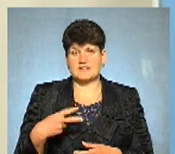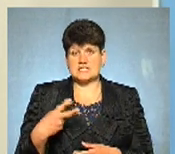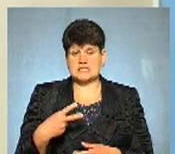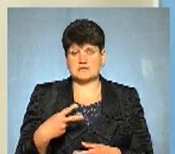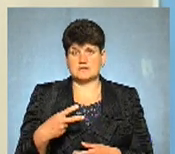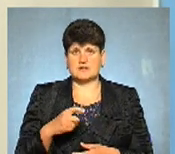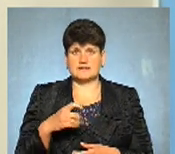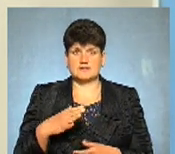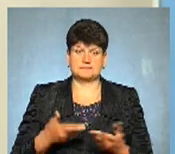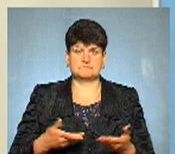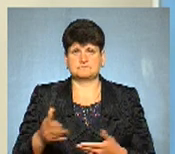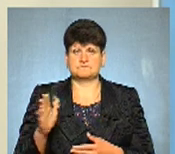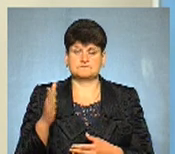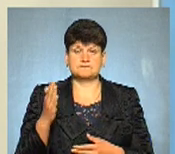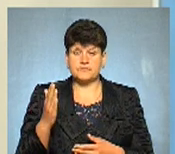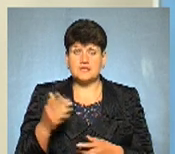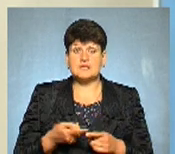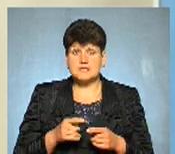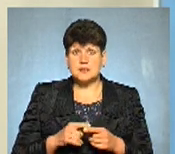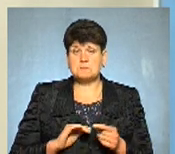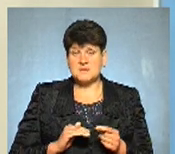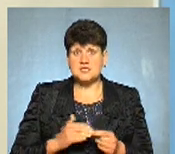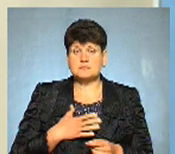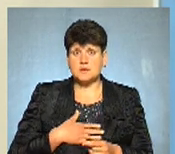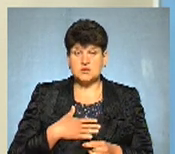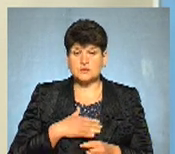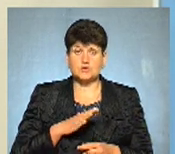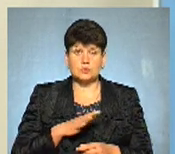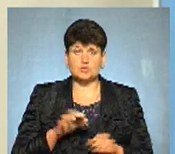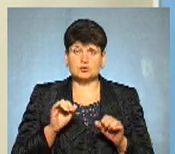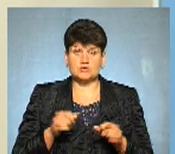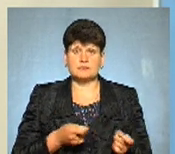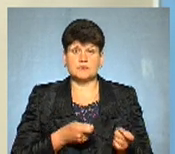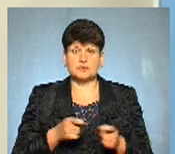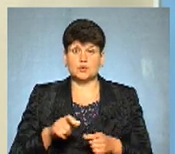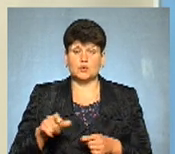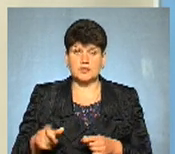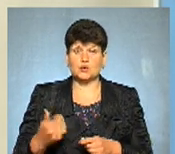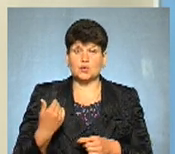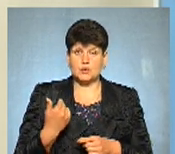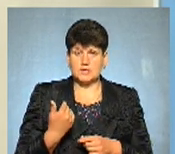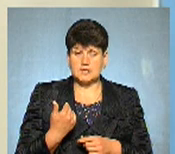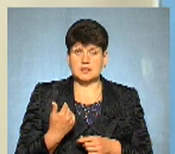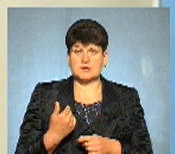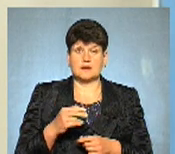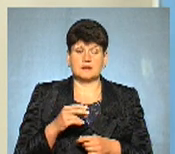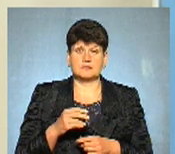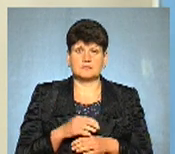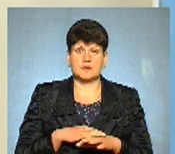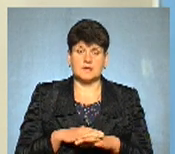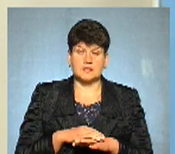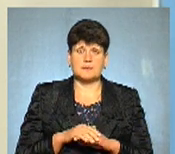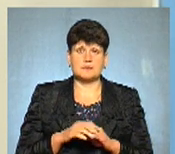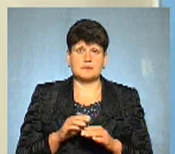по вулиці. Так, бізнес переживає, що не буде можливості доставляти людей до їхніх лотків, до ринків, до